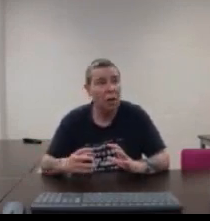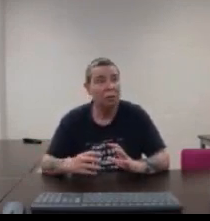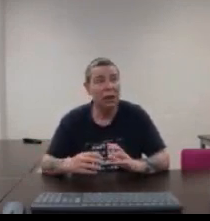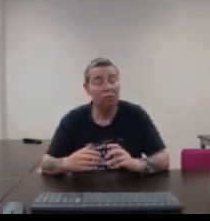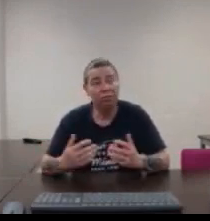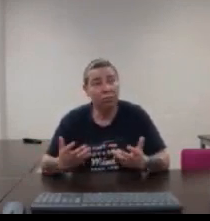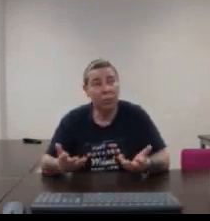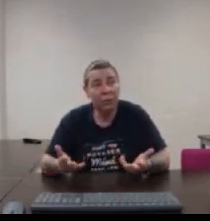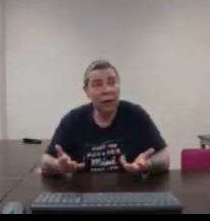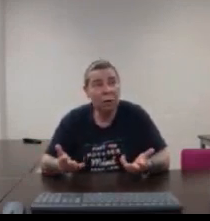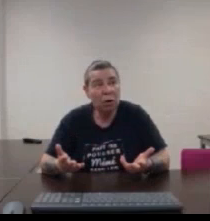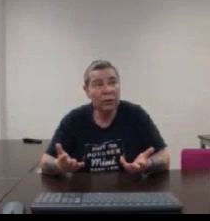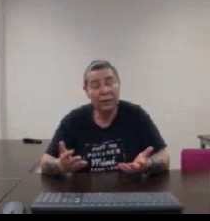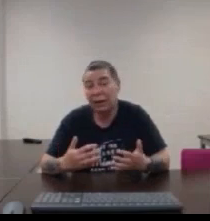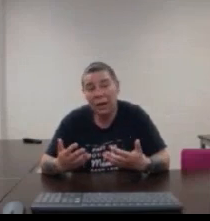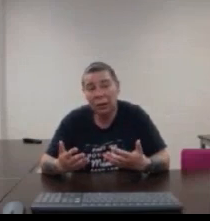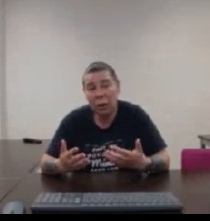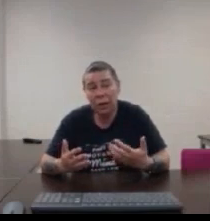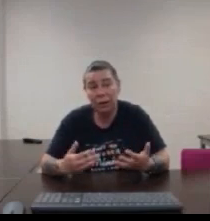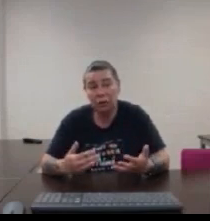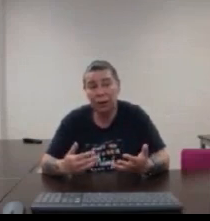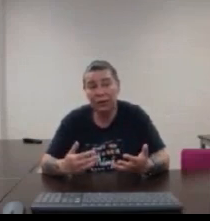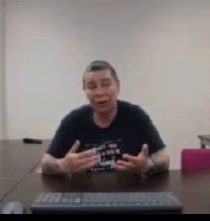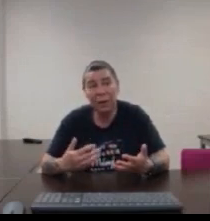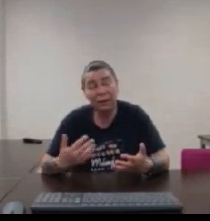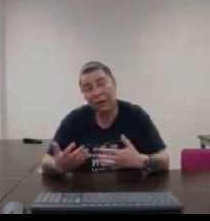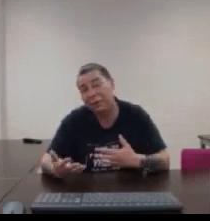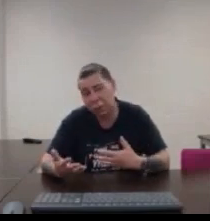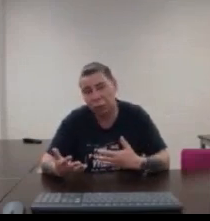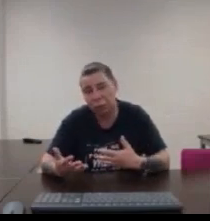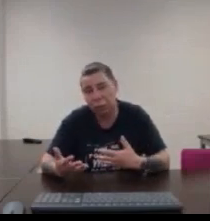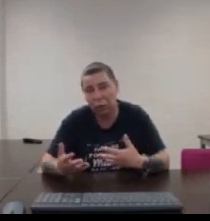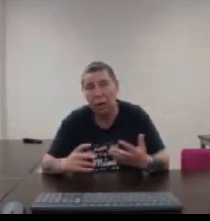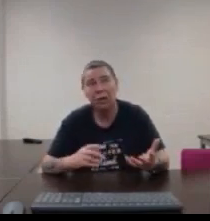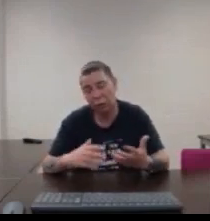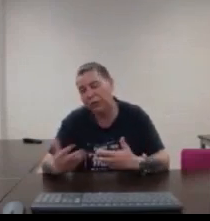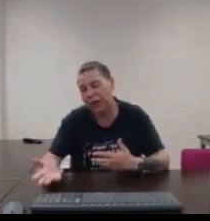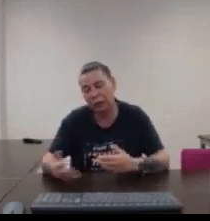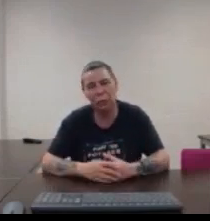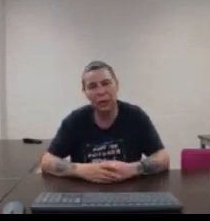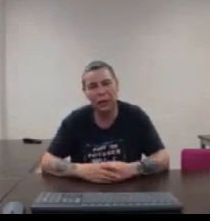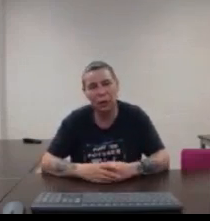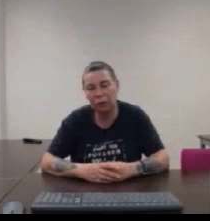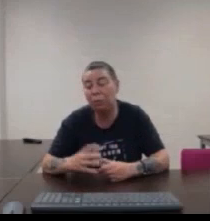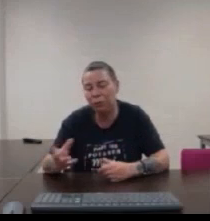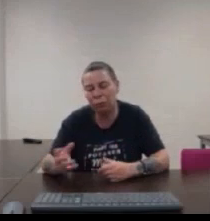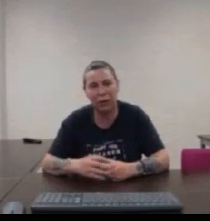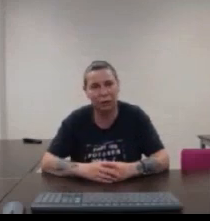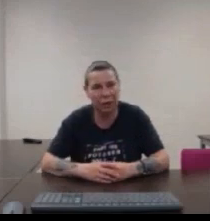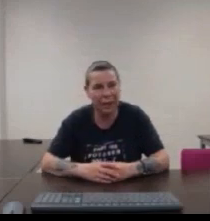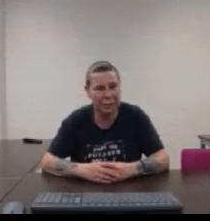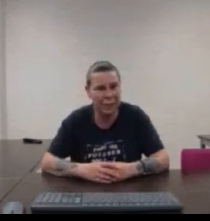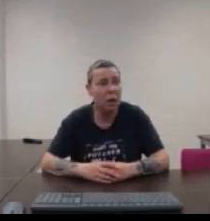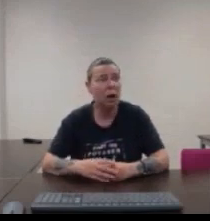verticales, mais finalement, c'est tellement aléatoire, il y a plein de gens à qui ça va pas et c'est vachement plus onéreux. C'est aussi la raison pour laquelle on reste plutôt